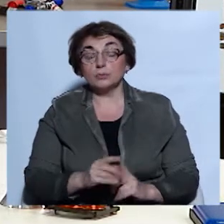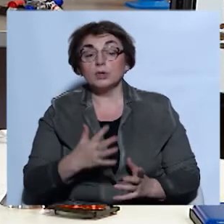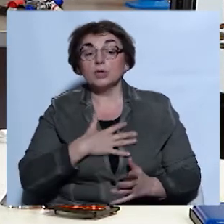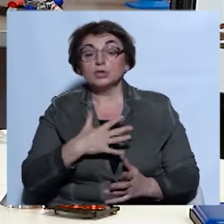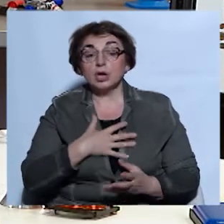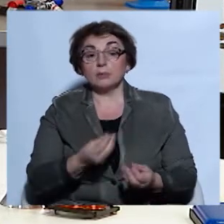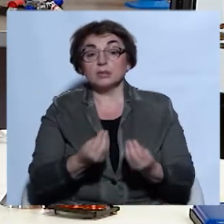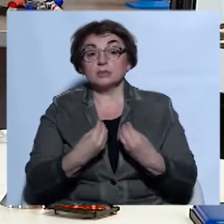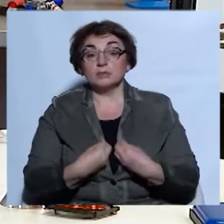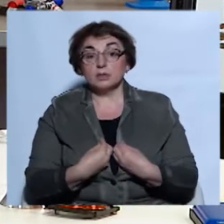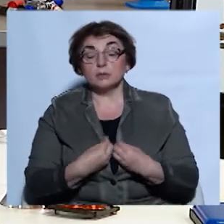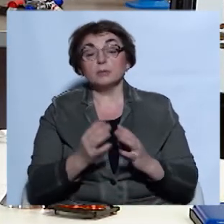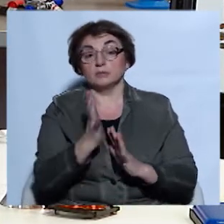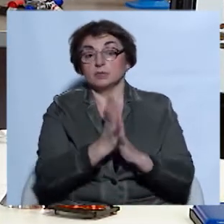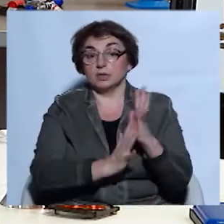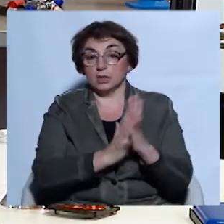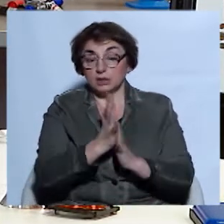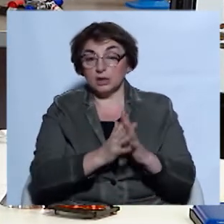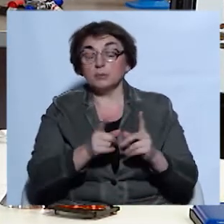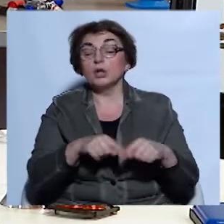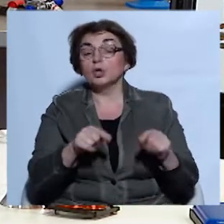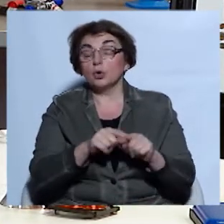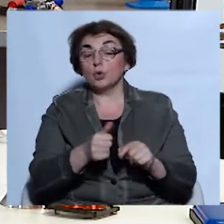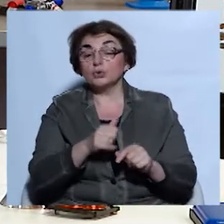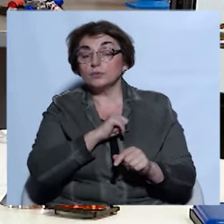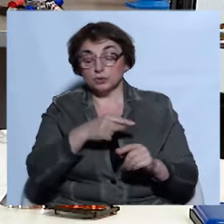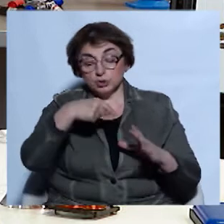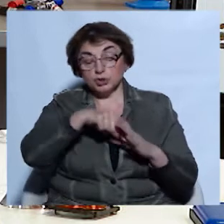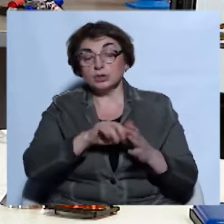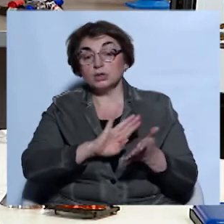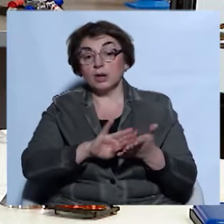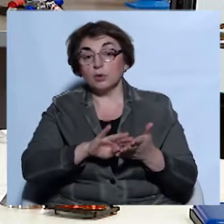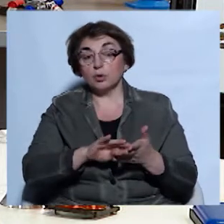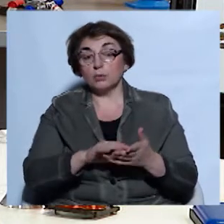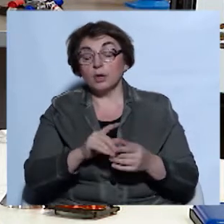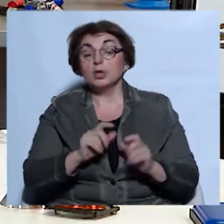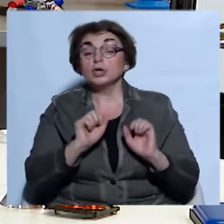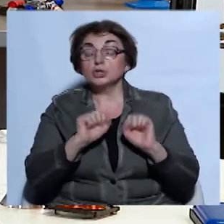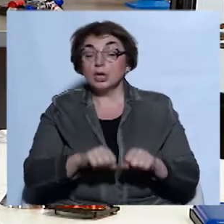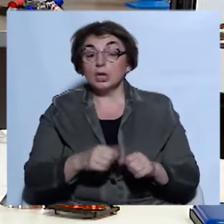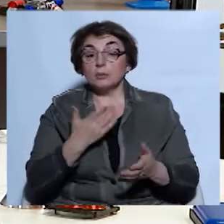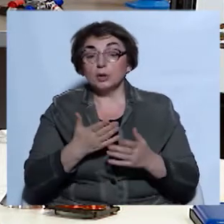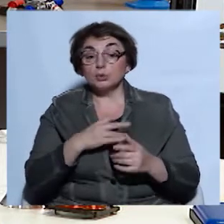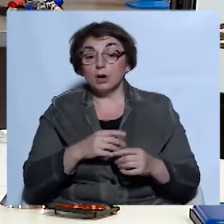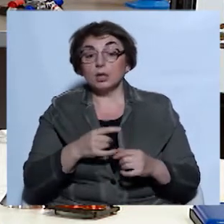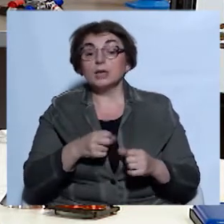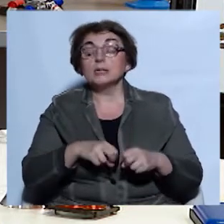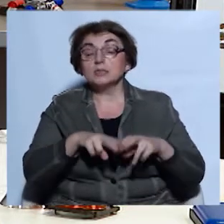რომ ჟანგვაძს გვაძლევენ მცენარეები ფოტოსინთეზის დროს. შეიძლება თუ არა ეს